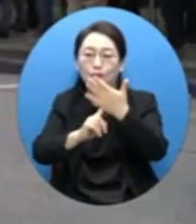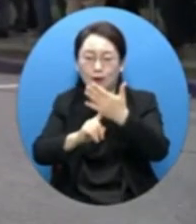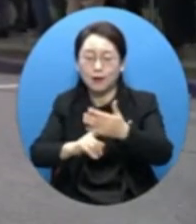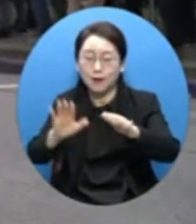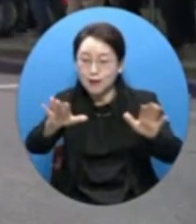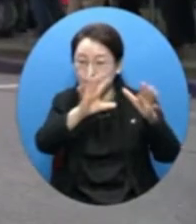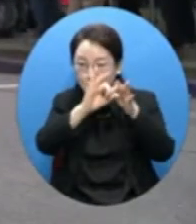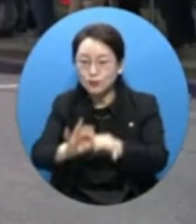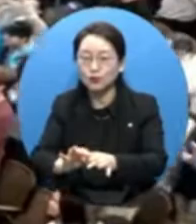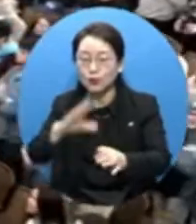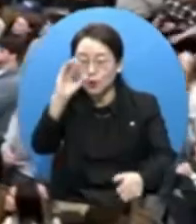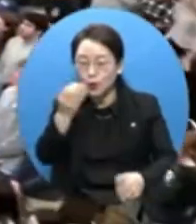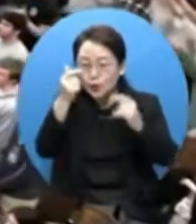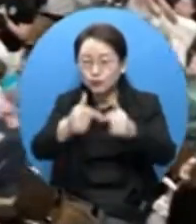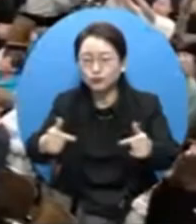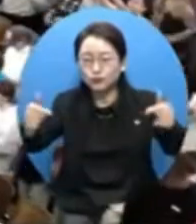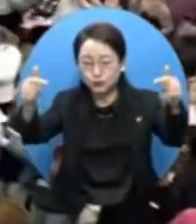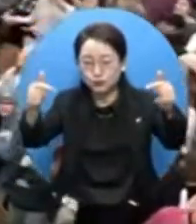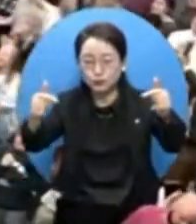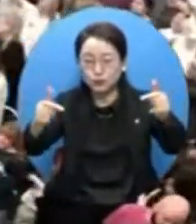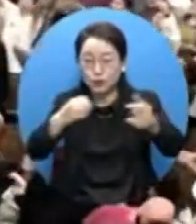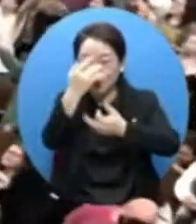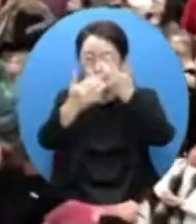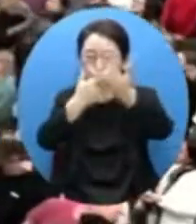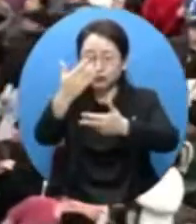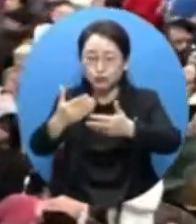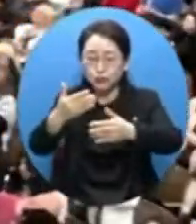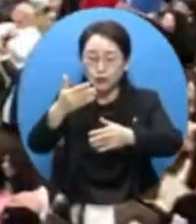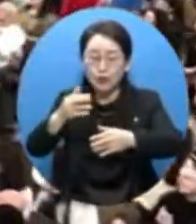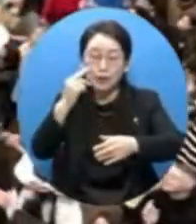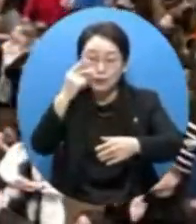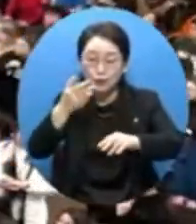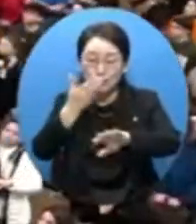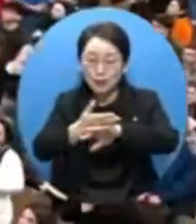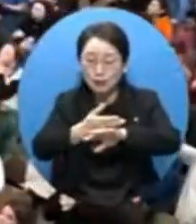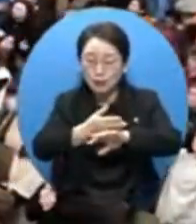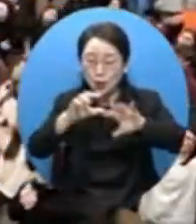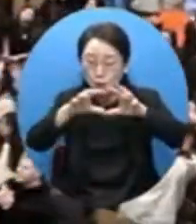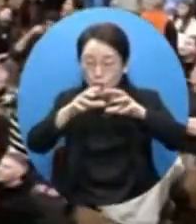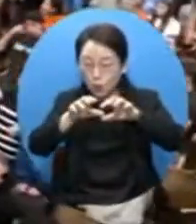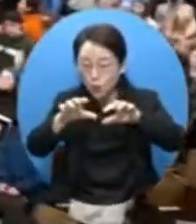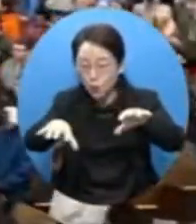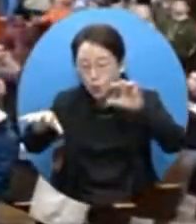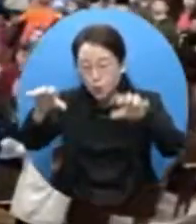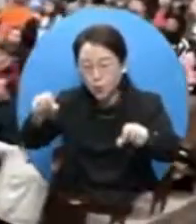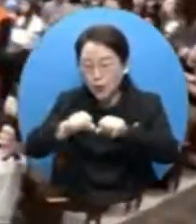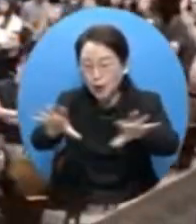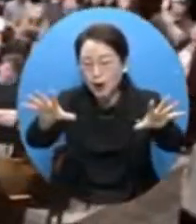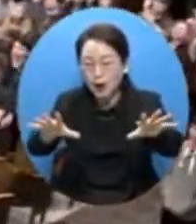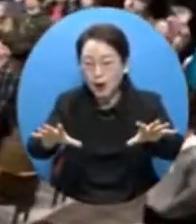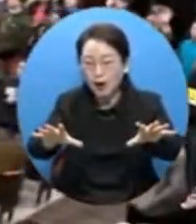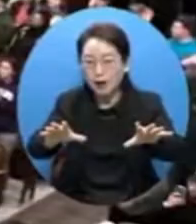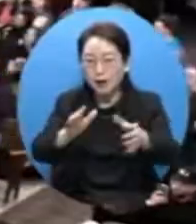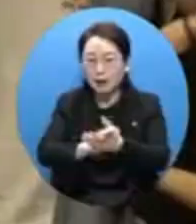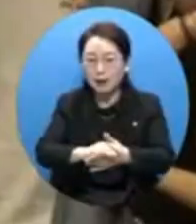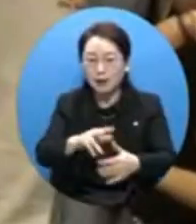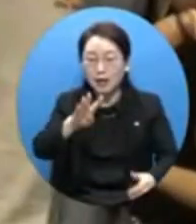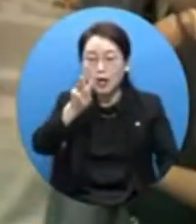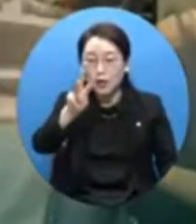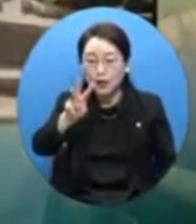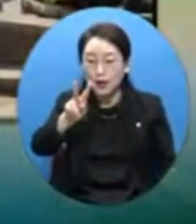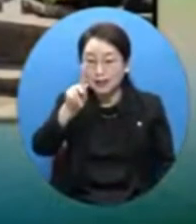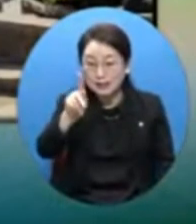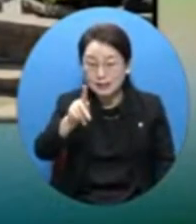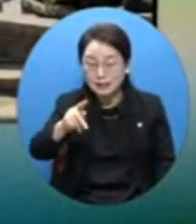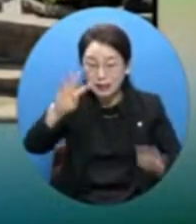있습니다. 이 거룩한 부흥의 불길이 미국의 다른 대학교도 계속 번져서 웨스턴 켄터키 대학교에서도 학생들이 모여서 그 잔디밭에